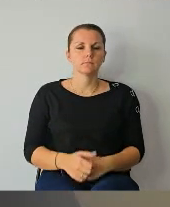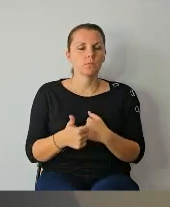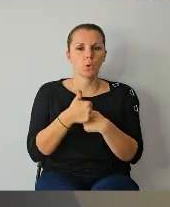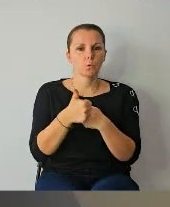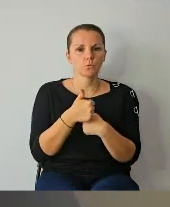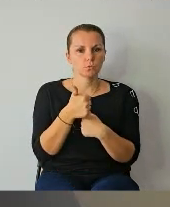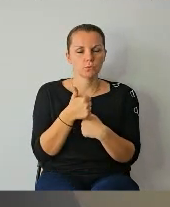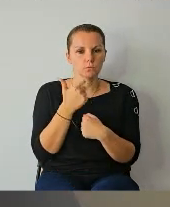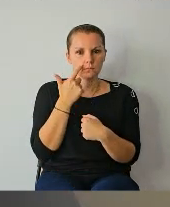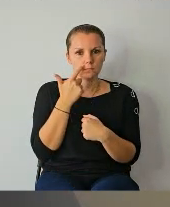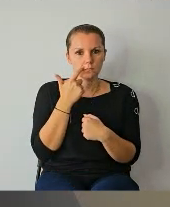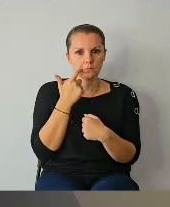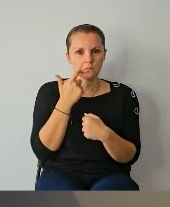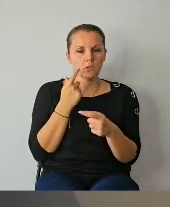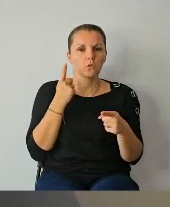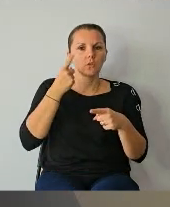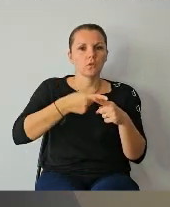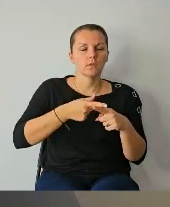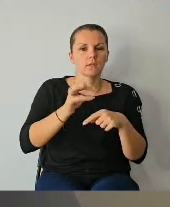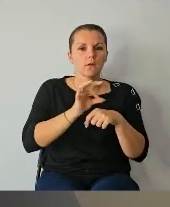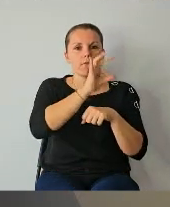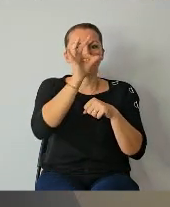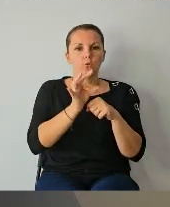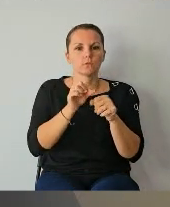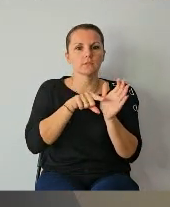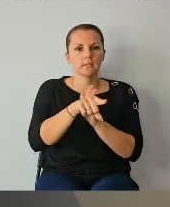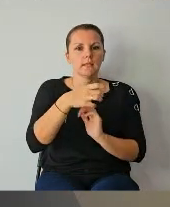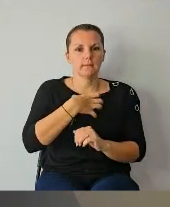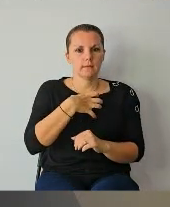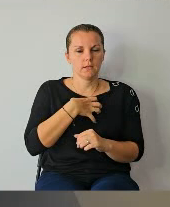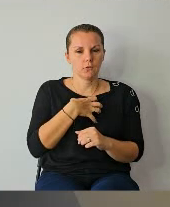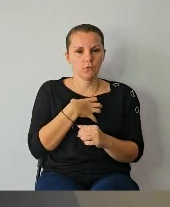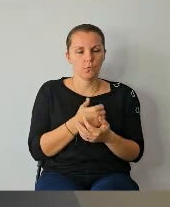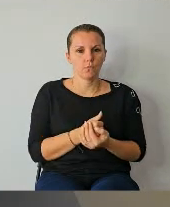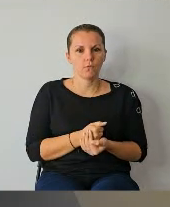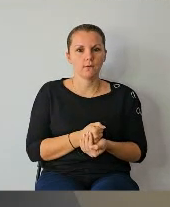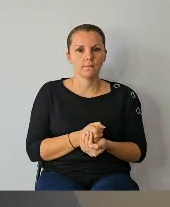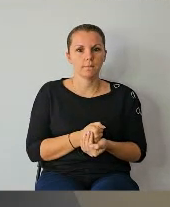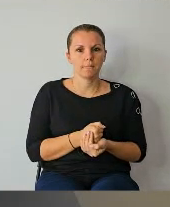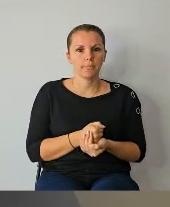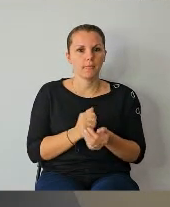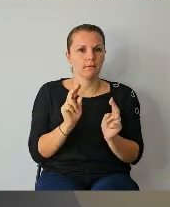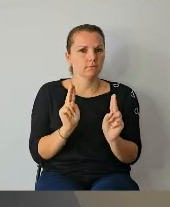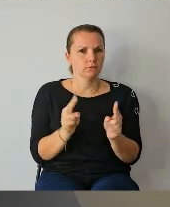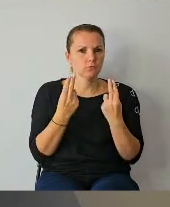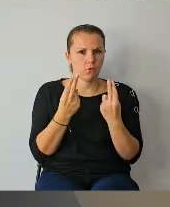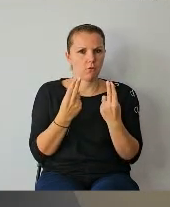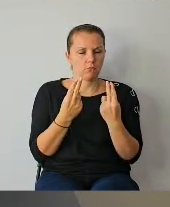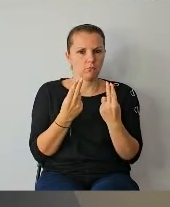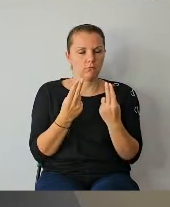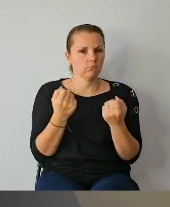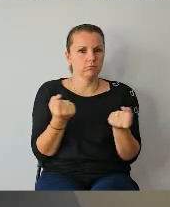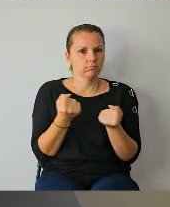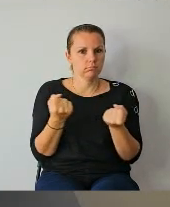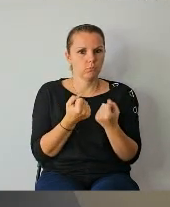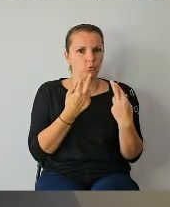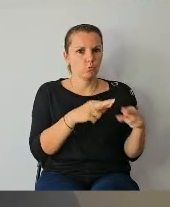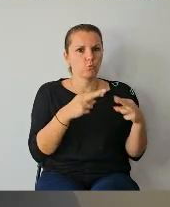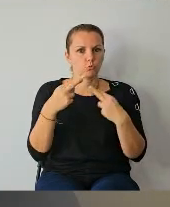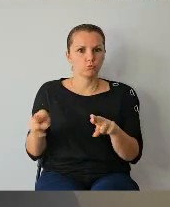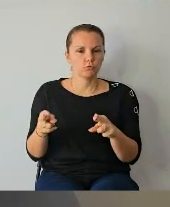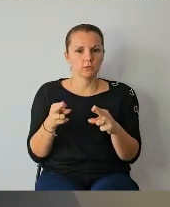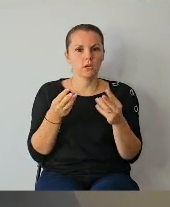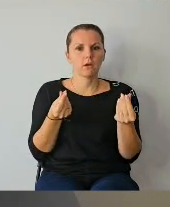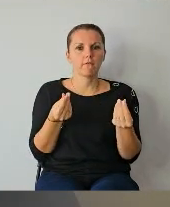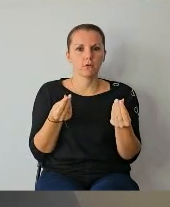odnośnie dodatku funkcyjnego dla dyrektorów. Z czego wynika tak duża rozbieżność kwotowa?